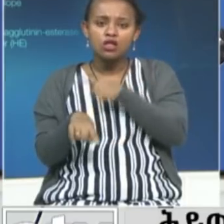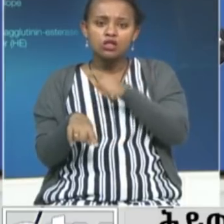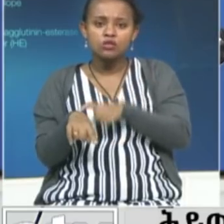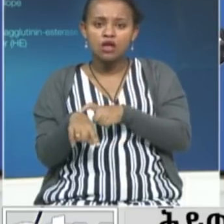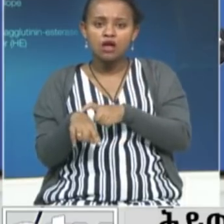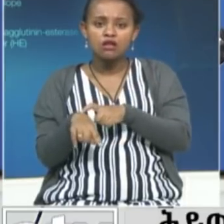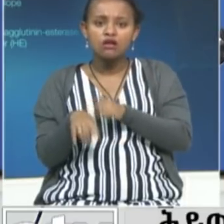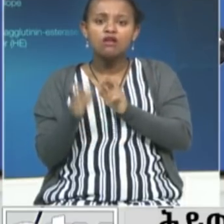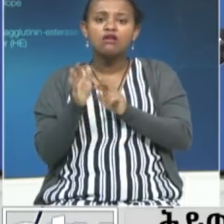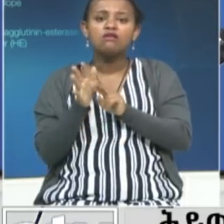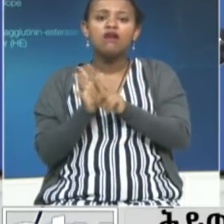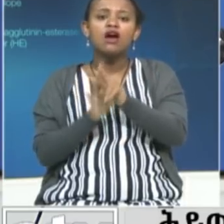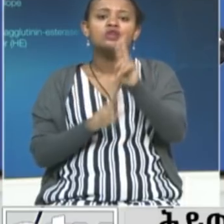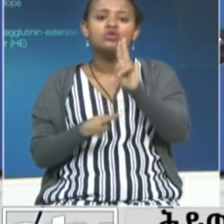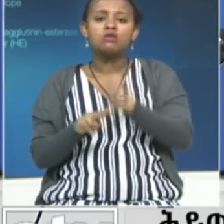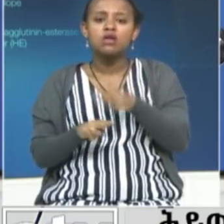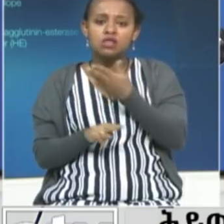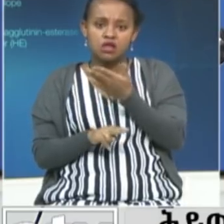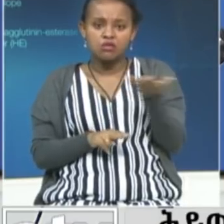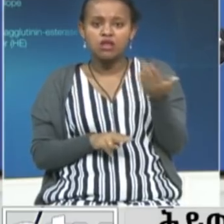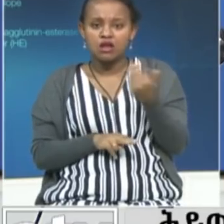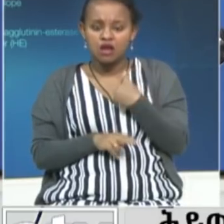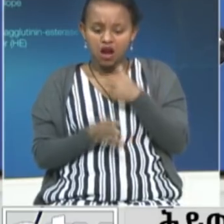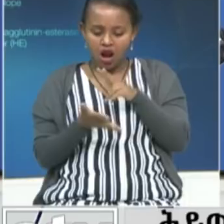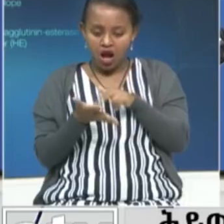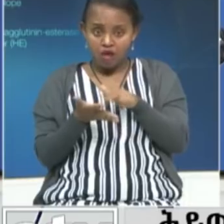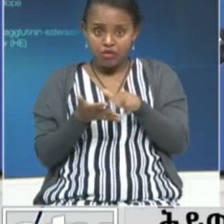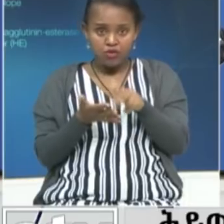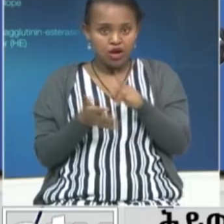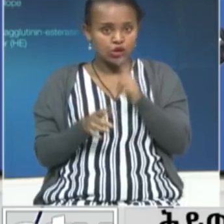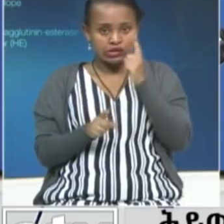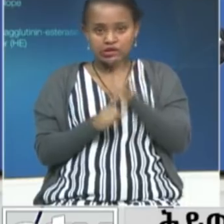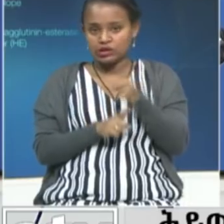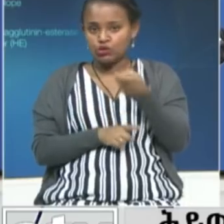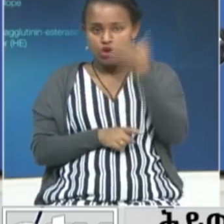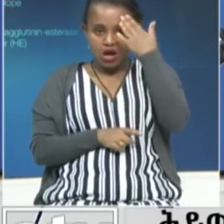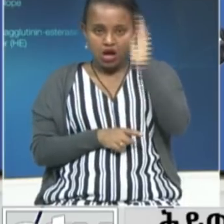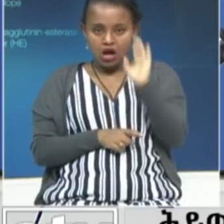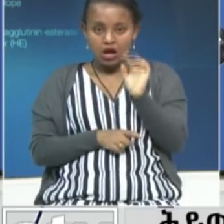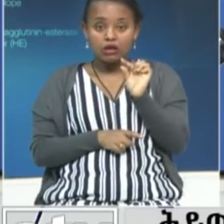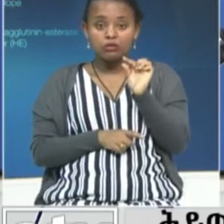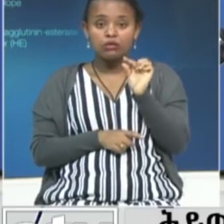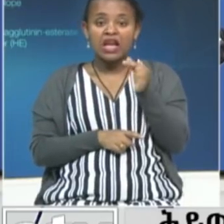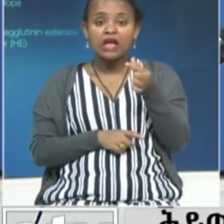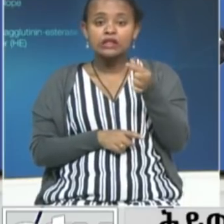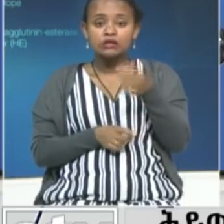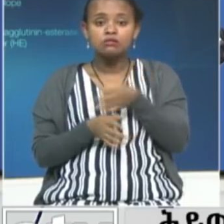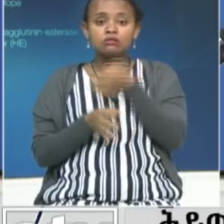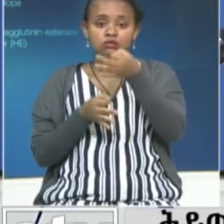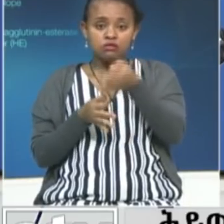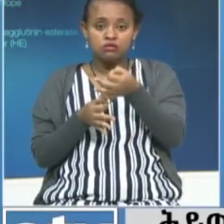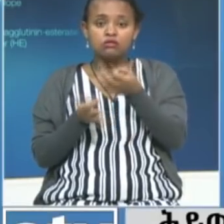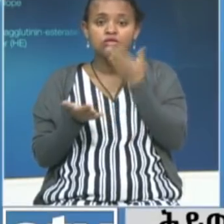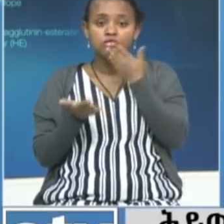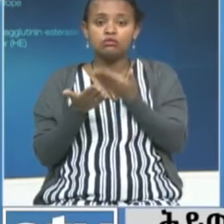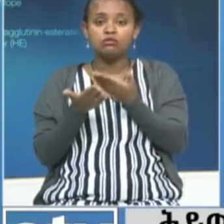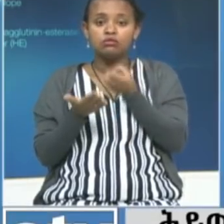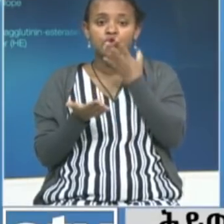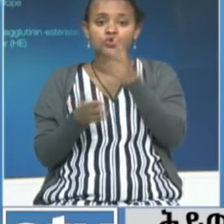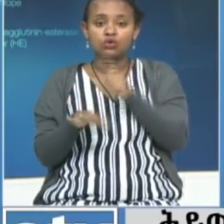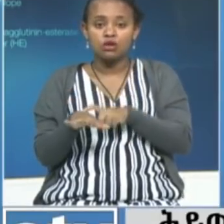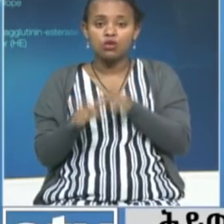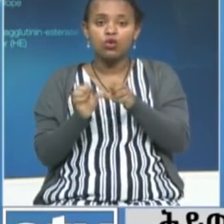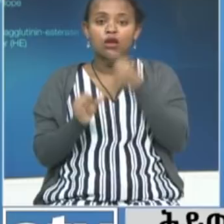ቫይረሱን የማስቀመጥ ነገር አለ የሚል ነገርም ያለው ምናልባት ትክክል ሊሆን አላወቅኩም። ይሄ እንዴት ነው? እንደ ጥሩ ተሞክሮ ሁሉም